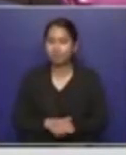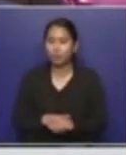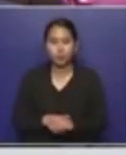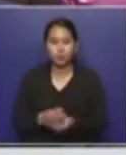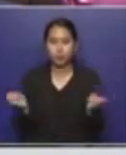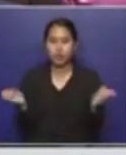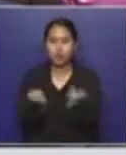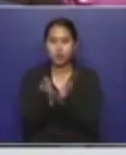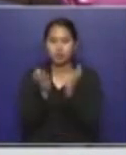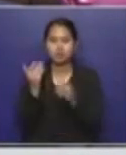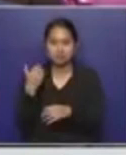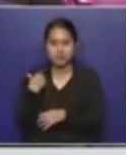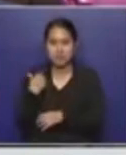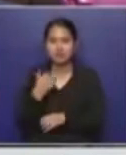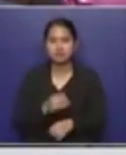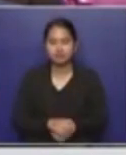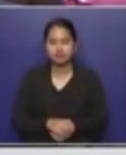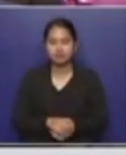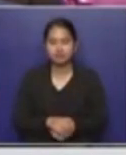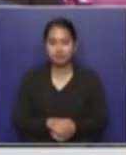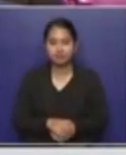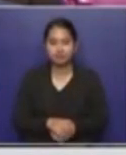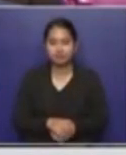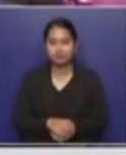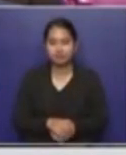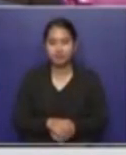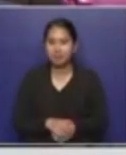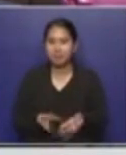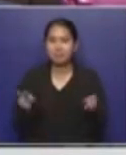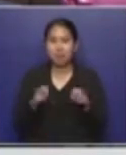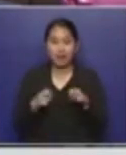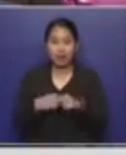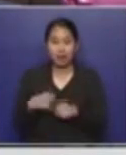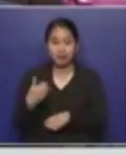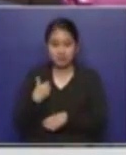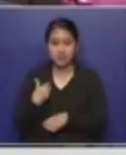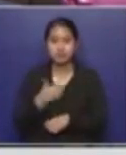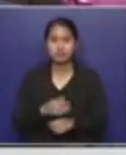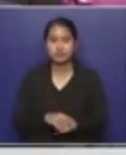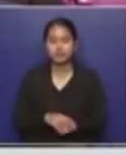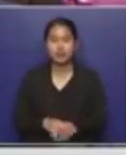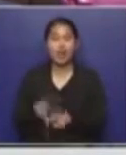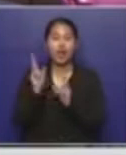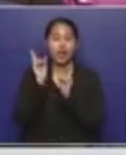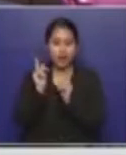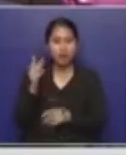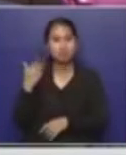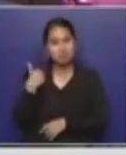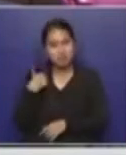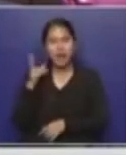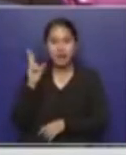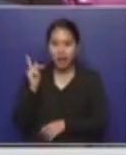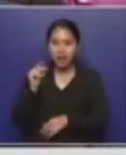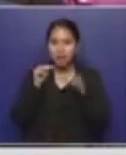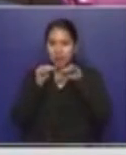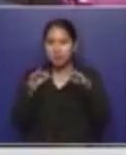บอย่างยิ่งยวดเหตุการณ์ที่ไม่คาดคิดก็เกิดขึ้นเป็นข่าวก็ดีไม่เป็นข่าวก็ดีพว